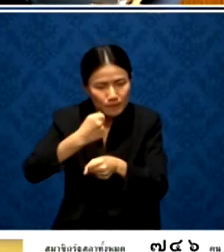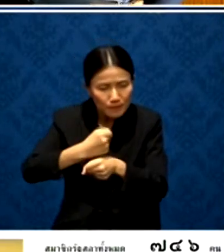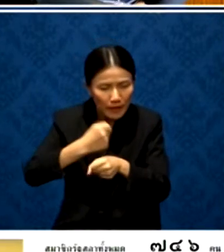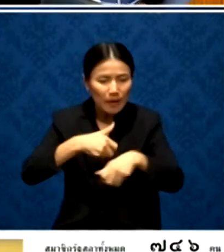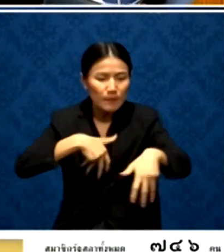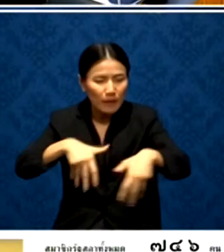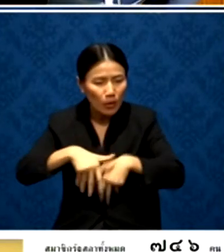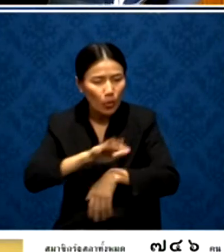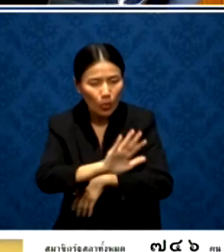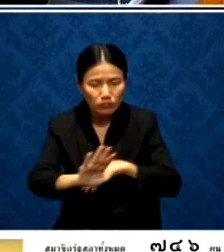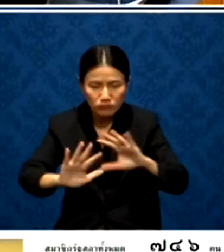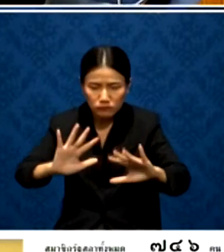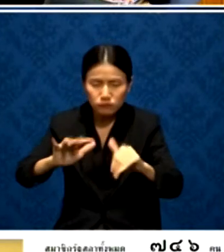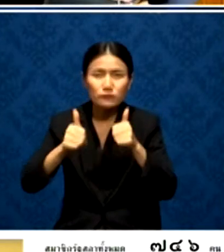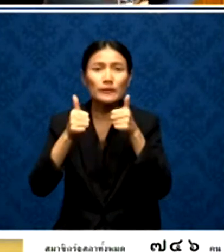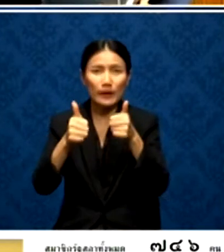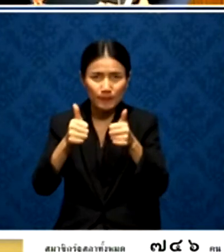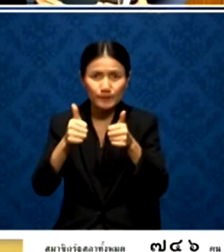ประชาชน